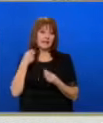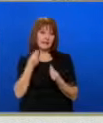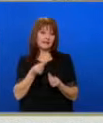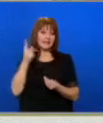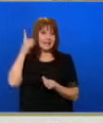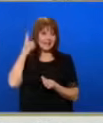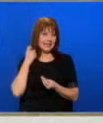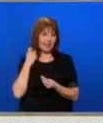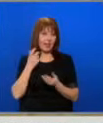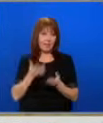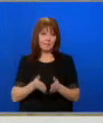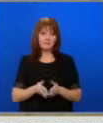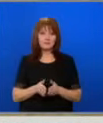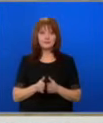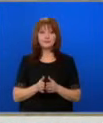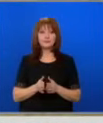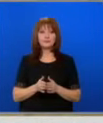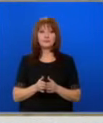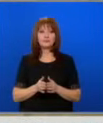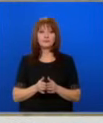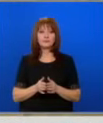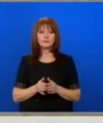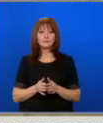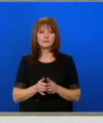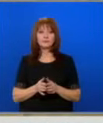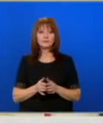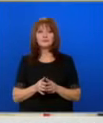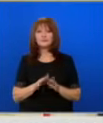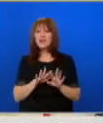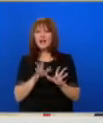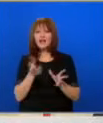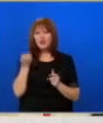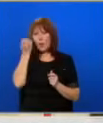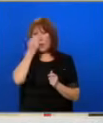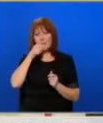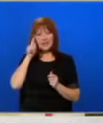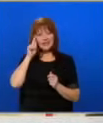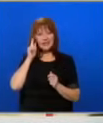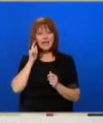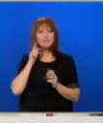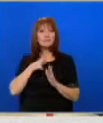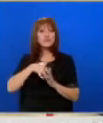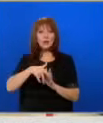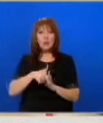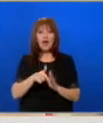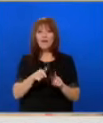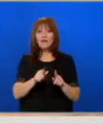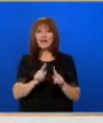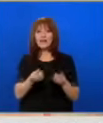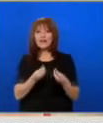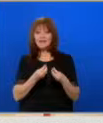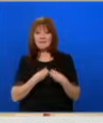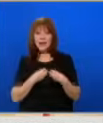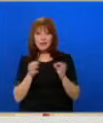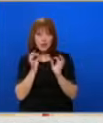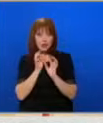сигнализират и детето да бъде спасен. Каквито и познания да има по психология, те не ни дадоха сигнали,